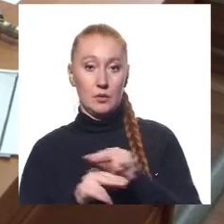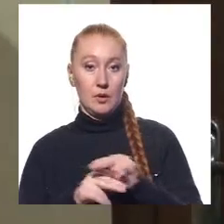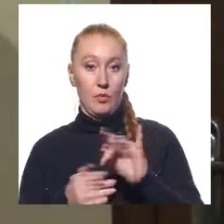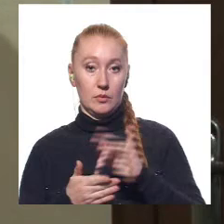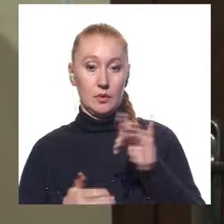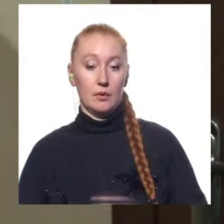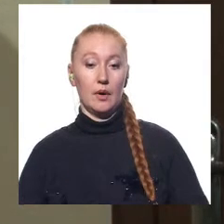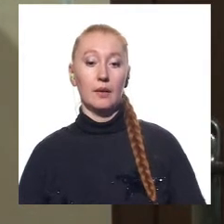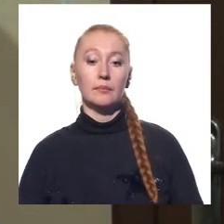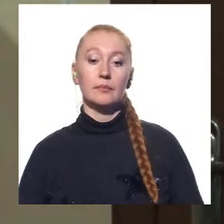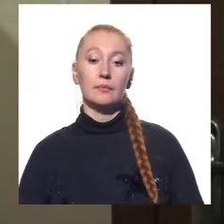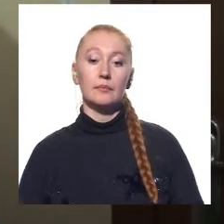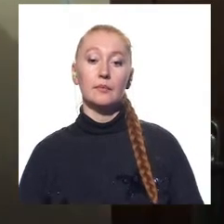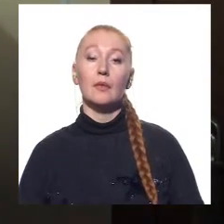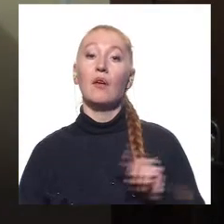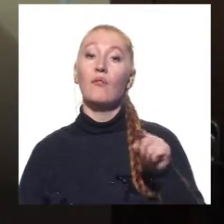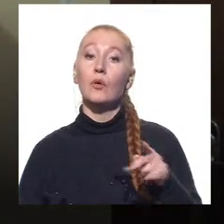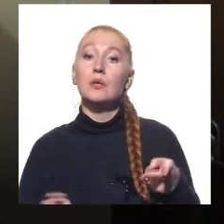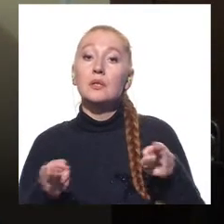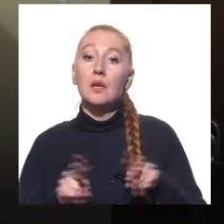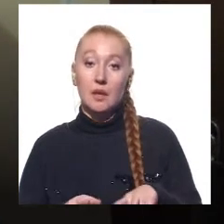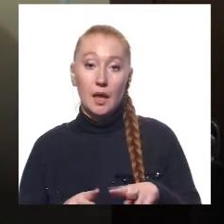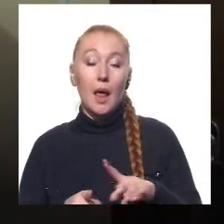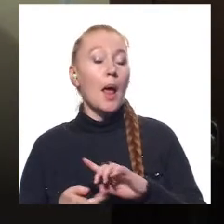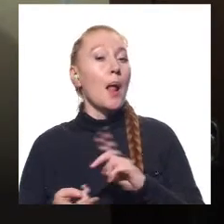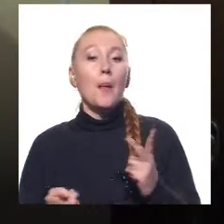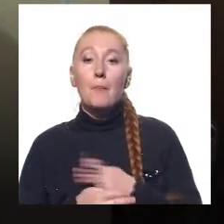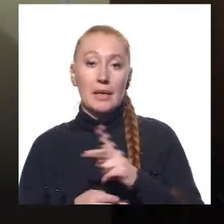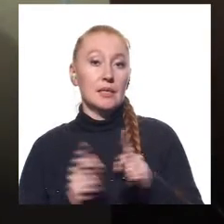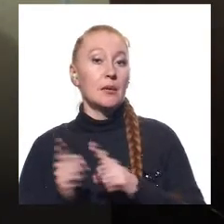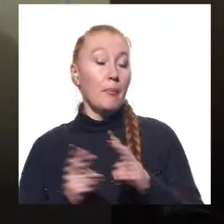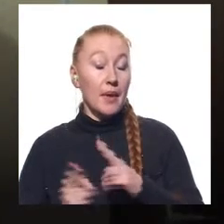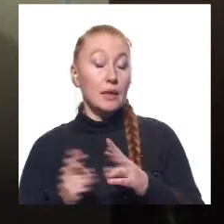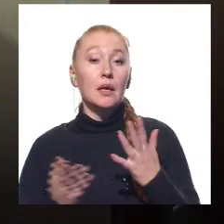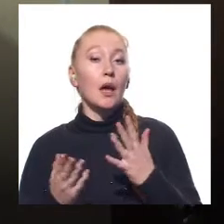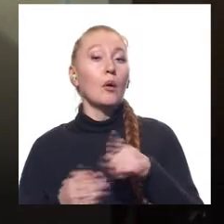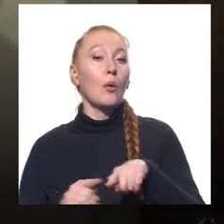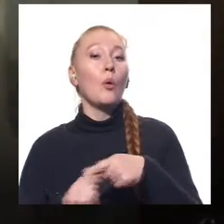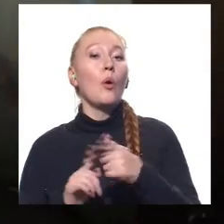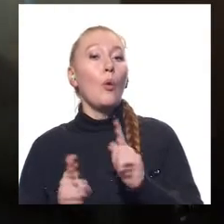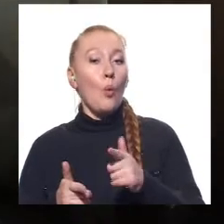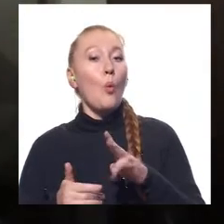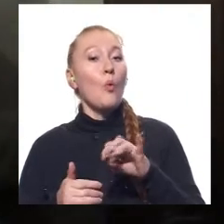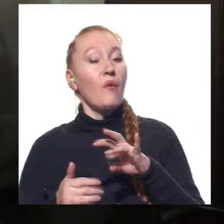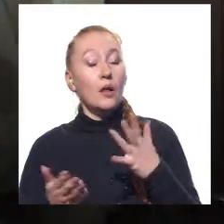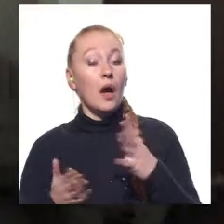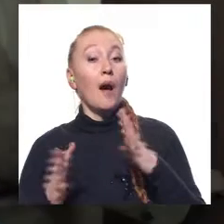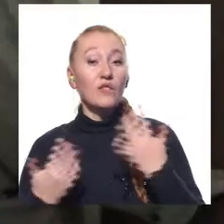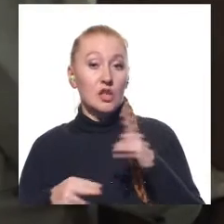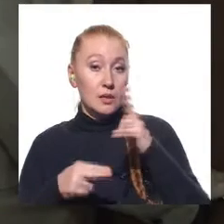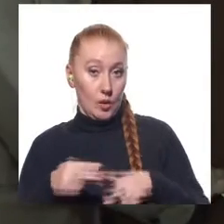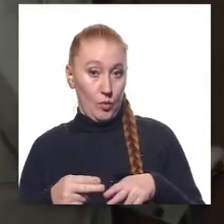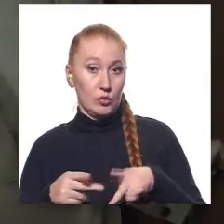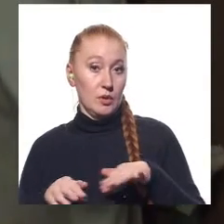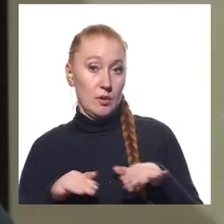мосту. Вони залишили без змін ухвалу, яка вже припинила дію. Вона вже